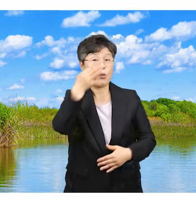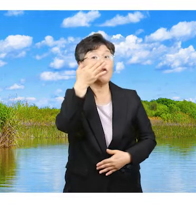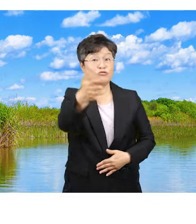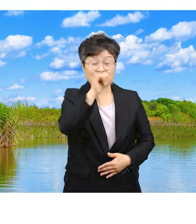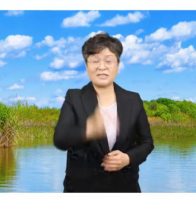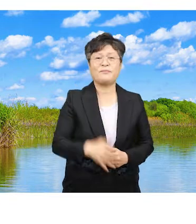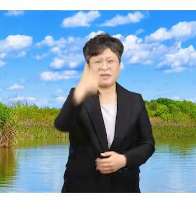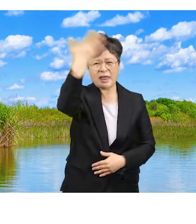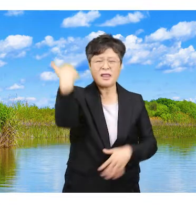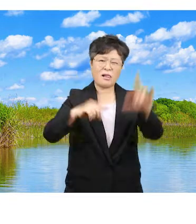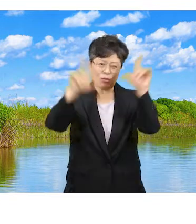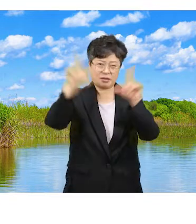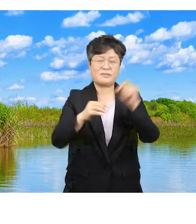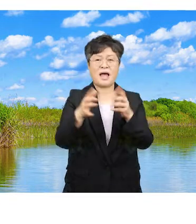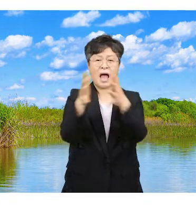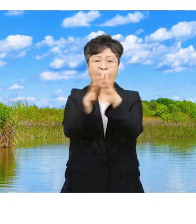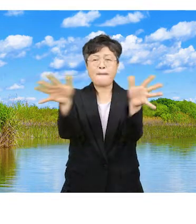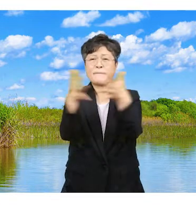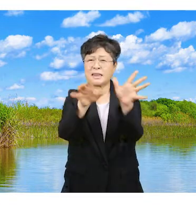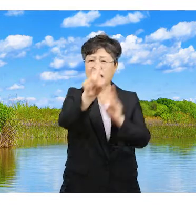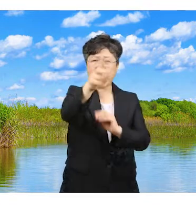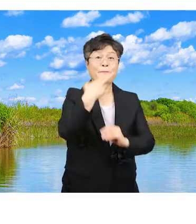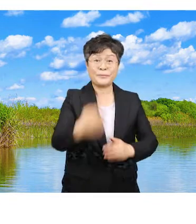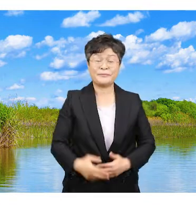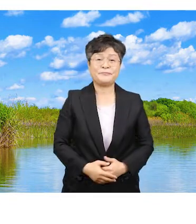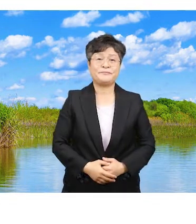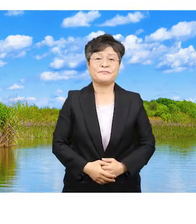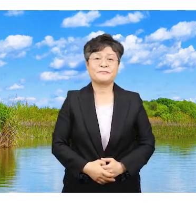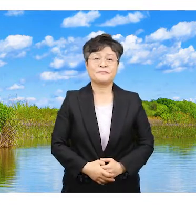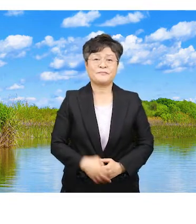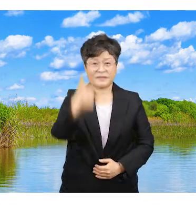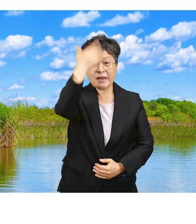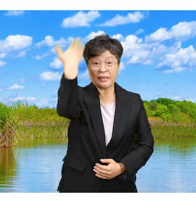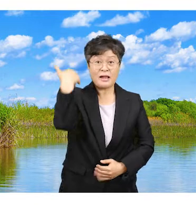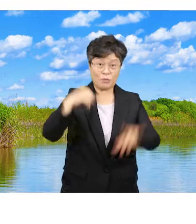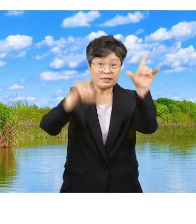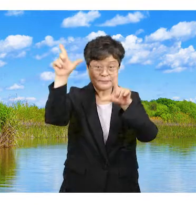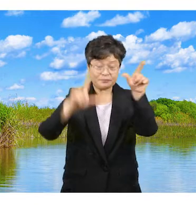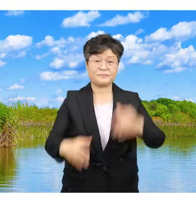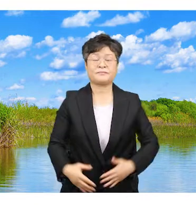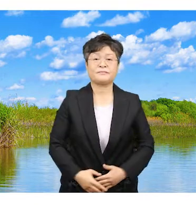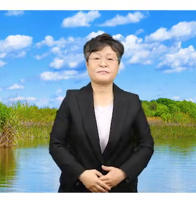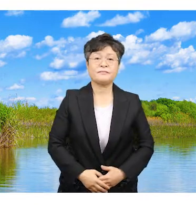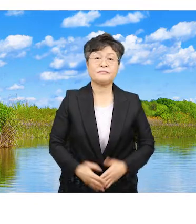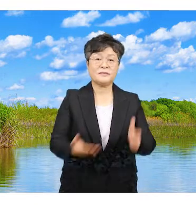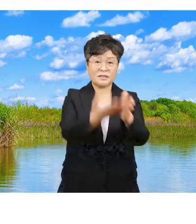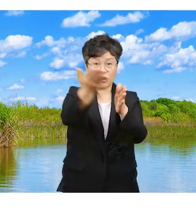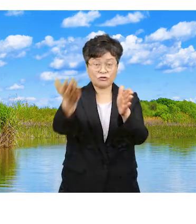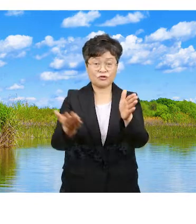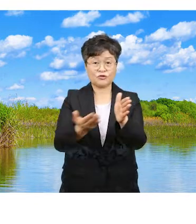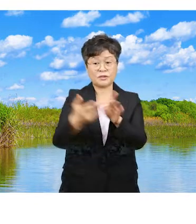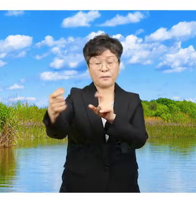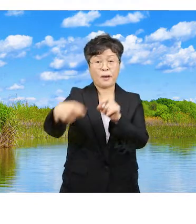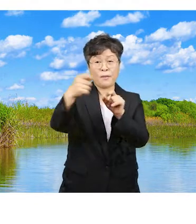모습이죠. 주변에 아파트 하나도 안 보이죠. 이것이 이제 예전 원천저수지고요. 원천저수지